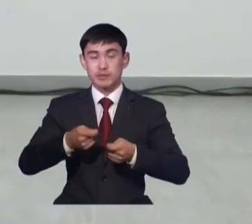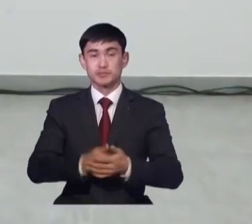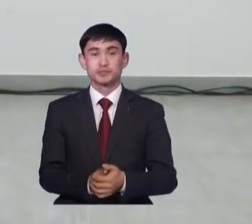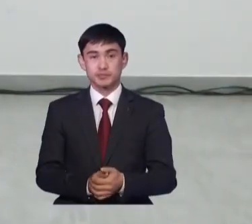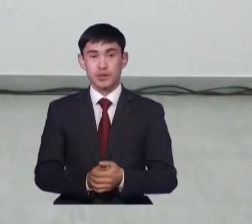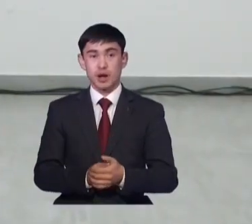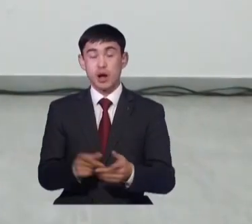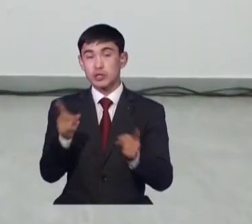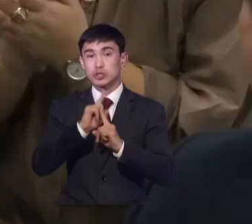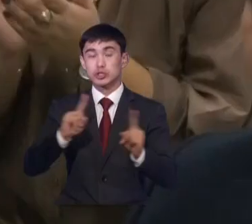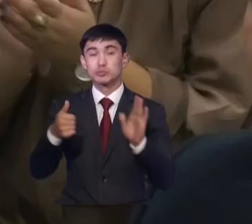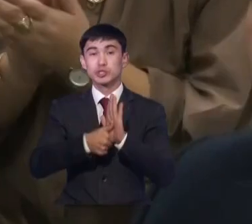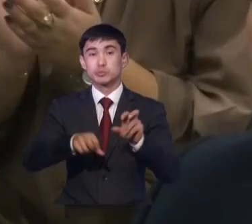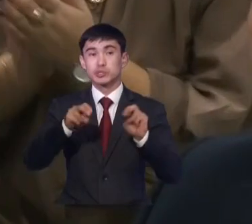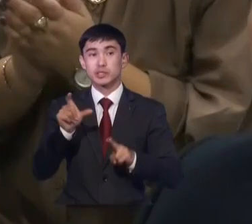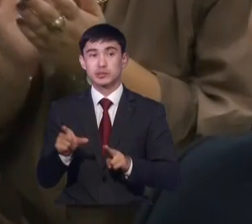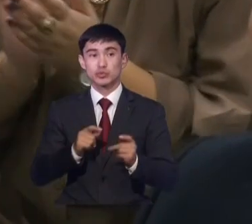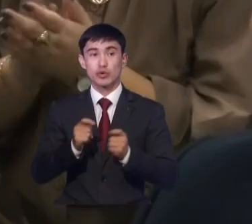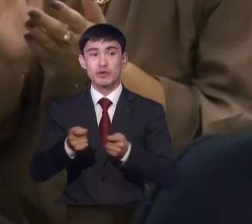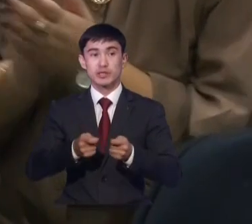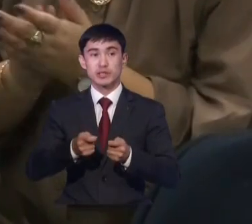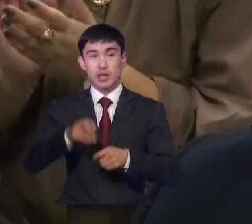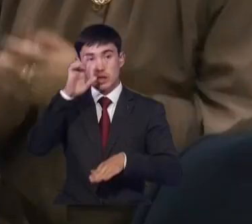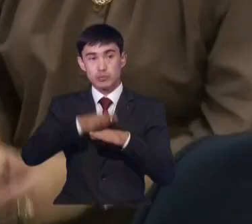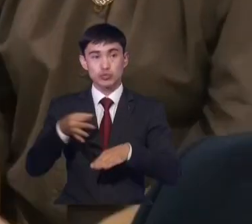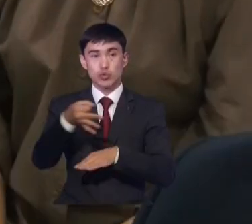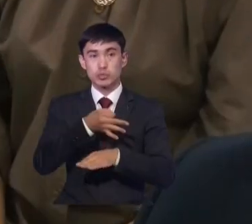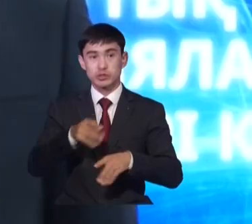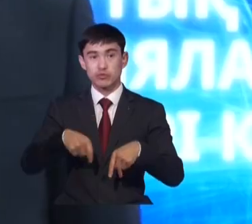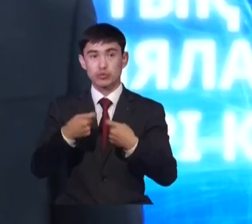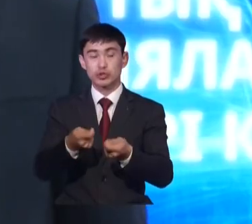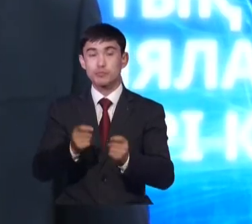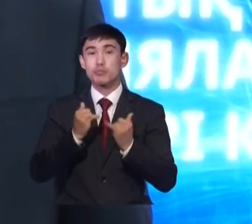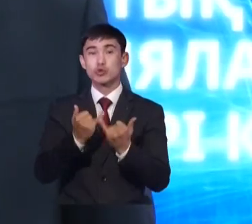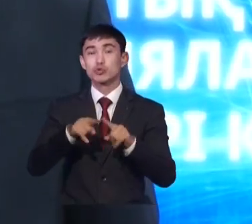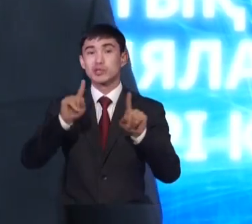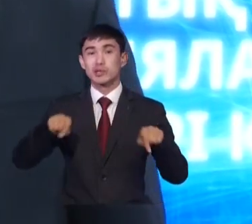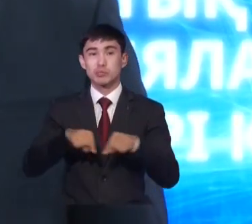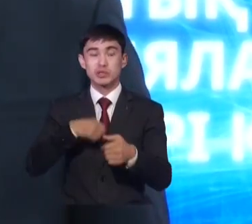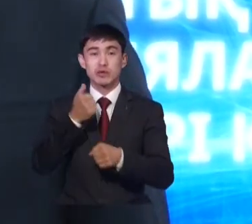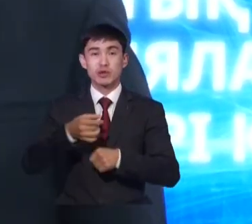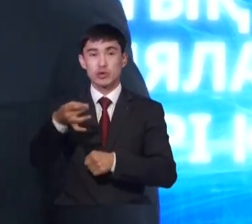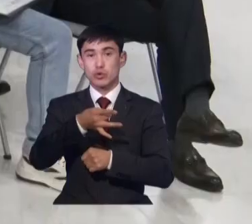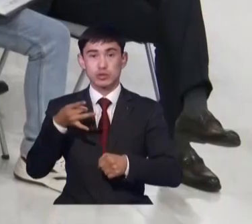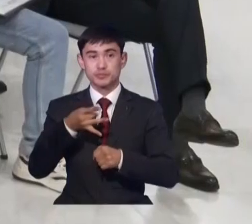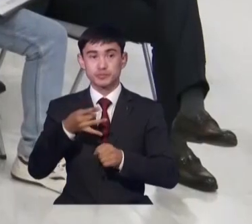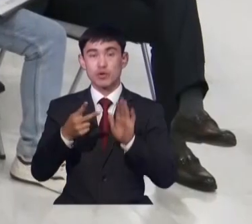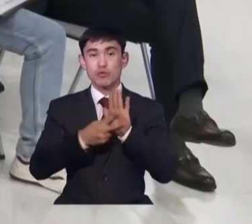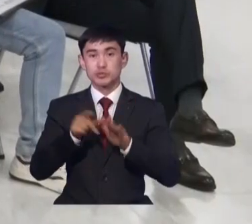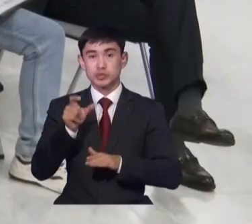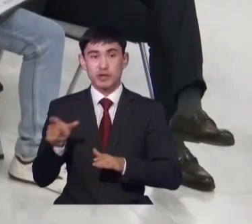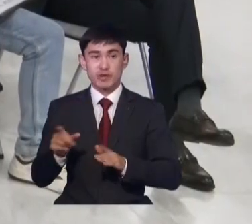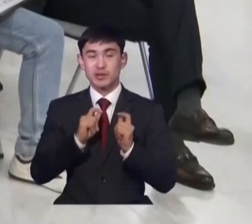управления. Отличившимся 6 специалистам руководитель аппарата акима области вручил почетные грамоты главы региона. Еще 8